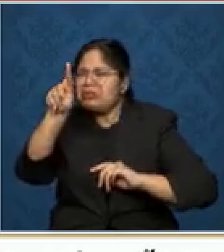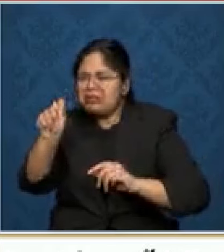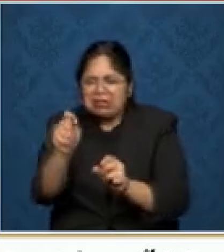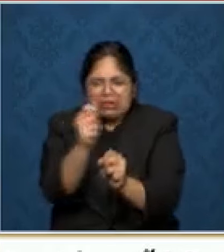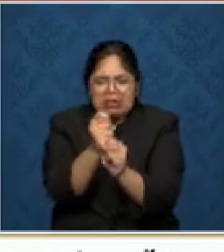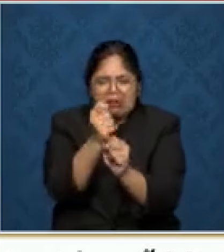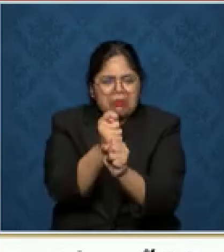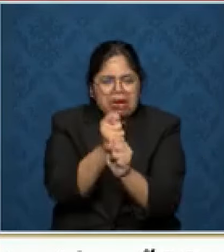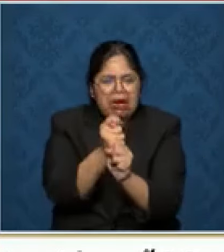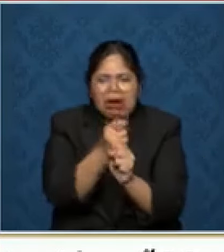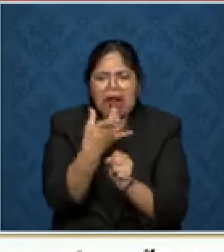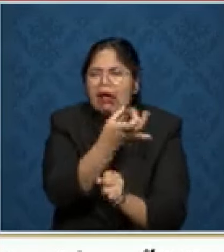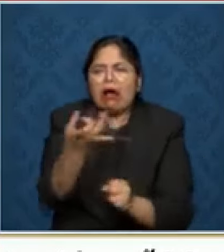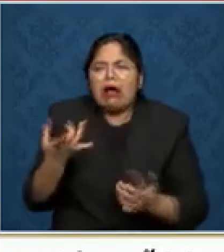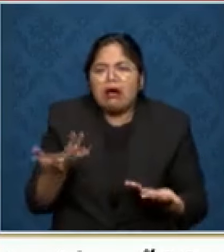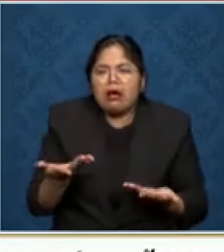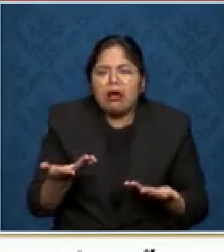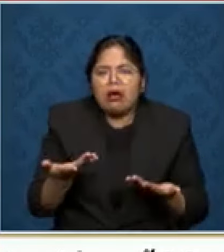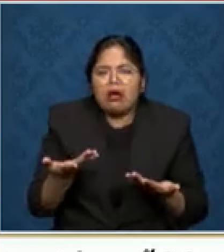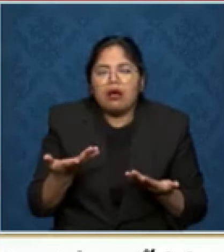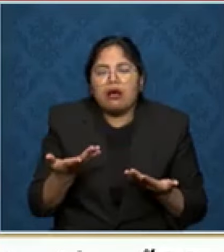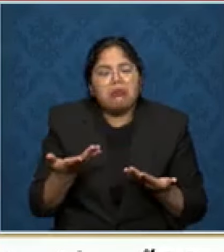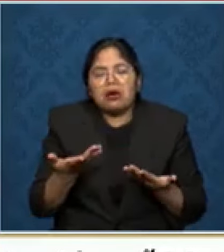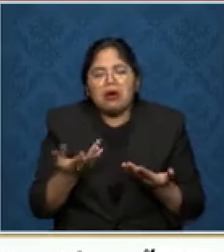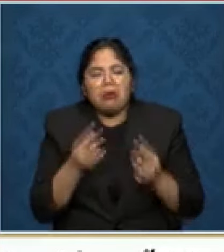ก็รัฐมนตรีที่โลก